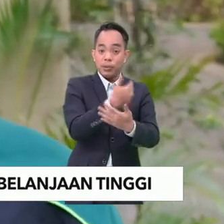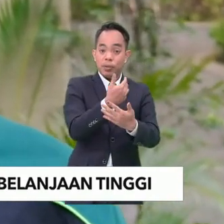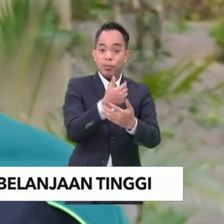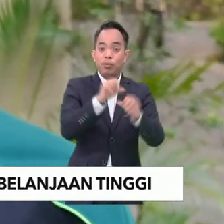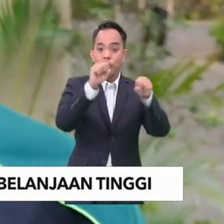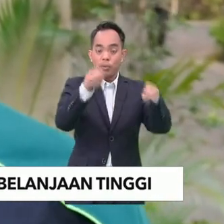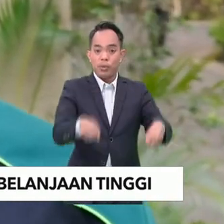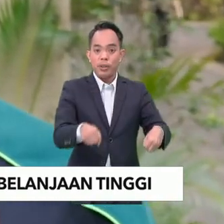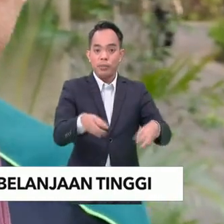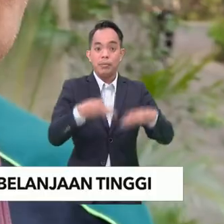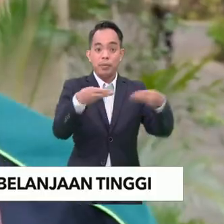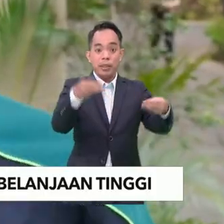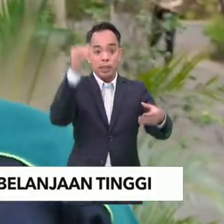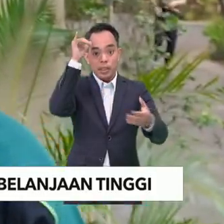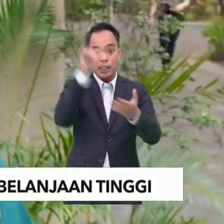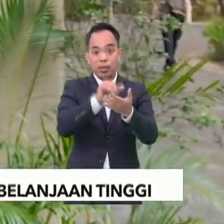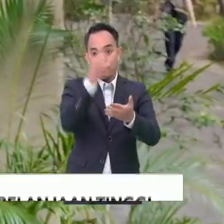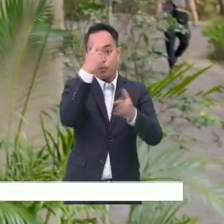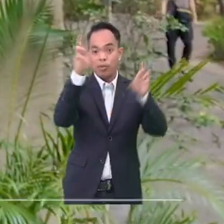memberi keyakinan balik kepada rakyat